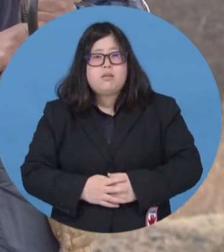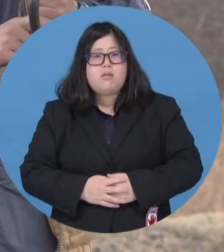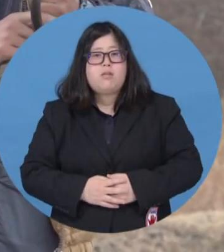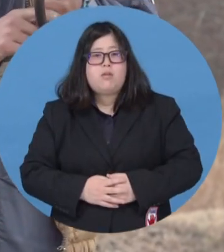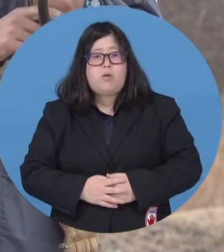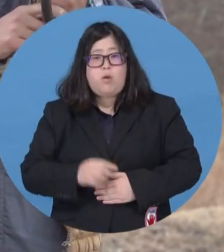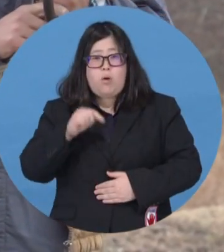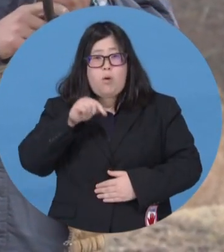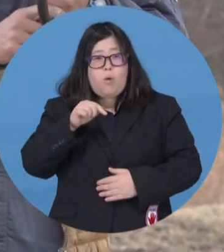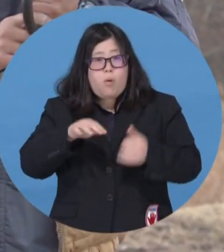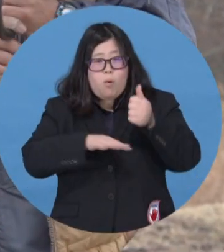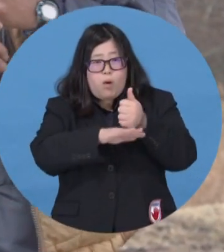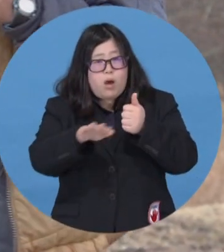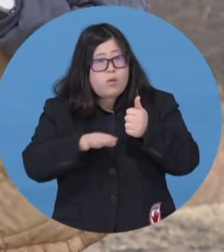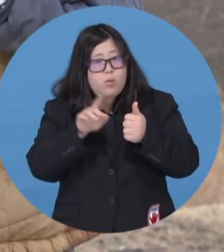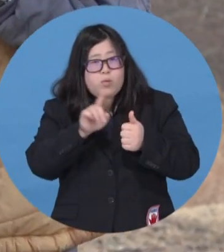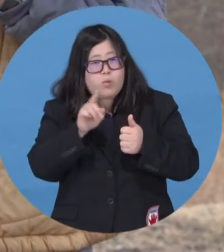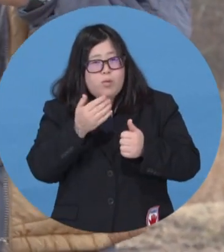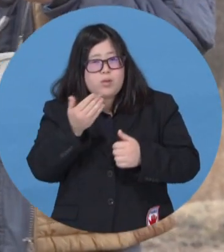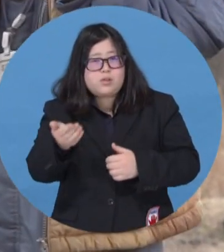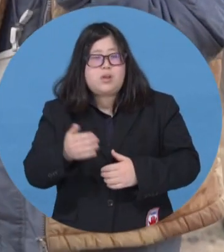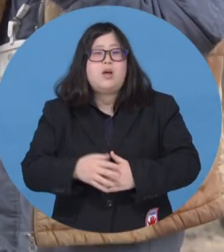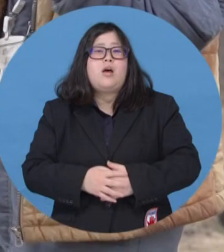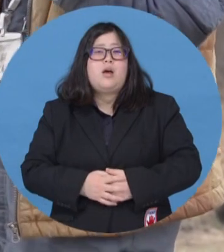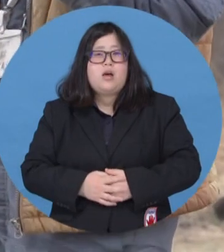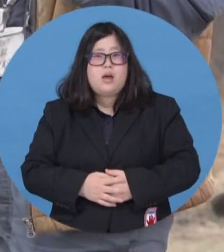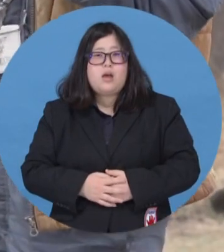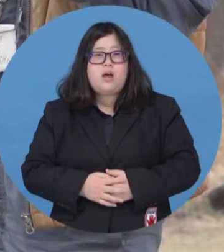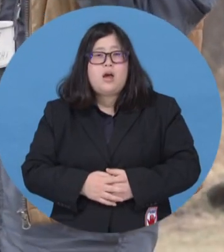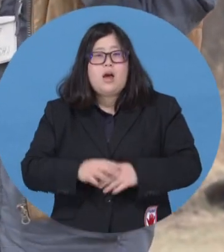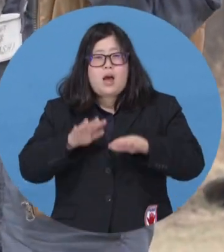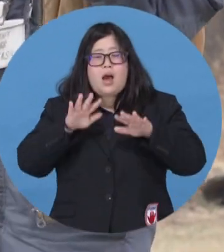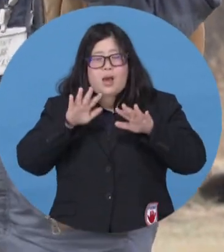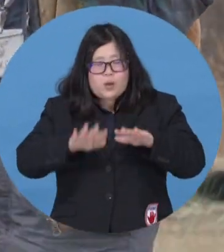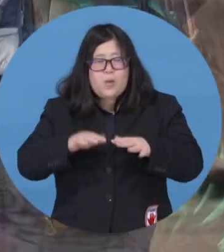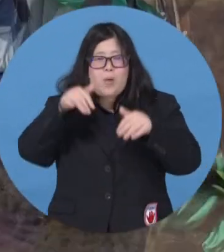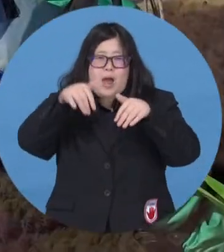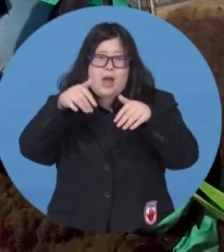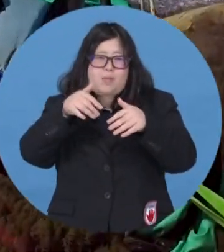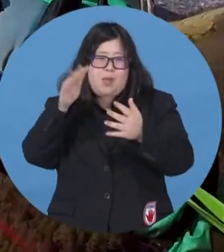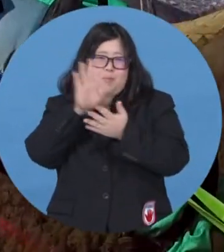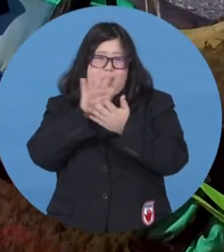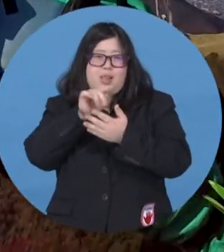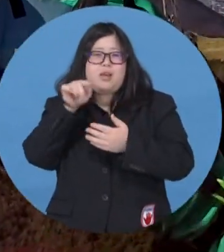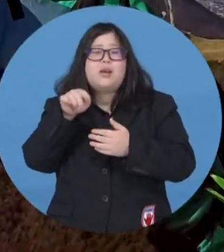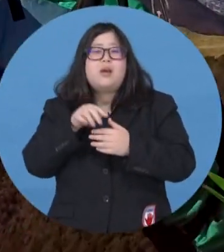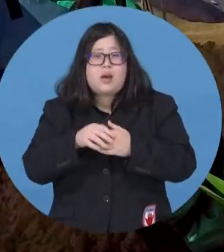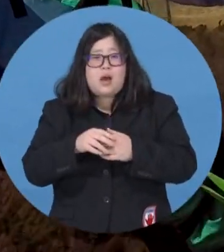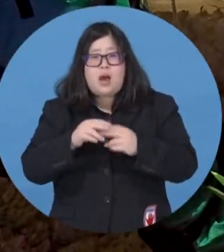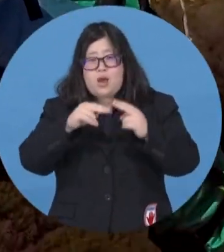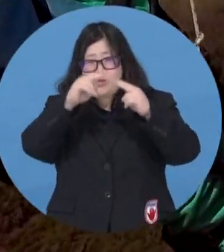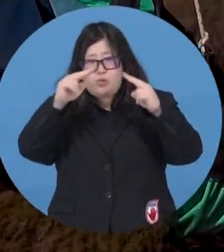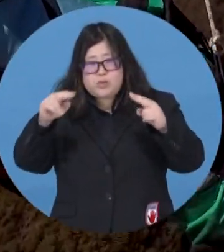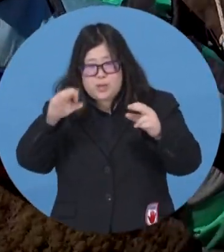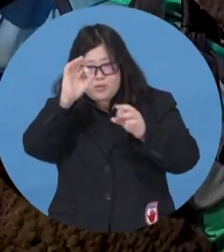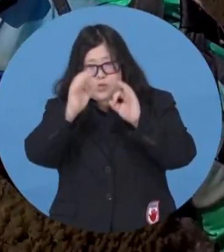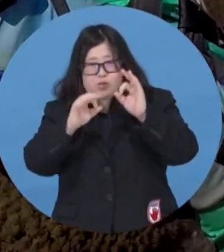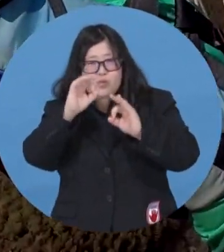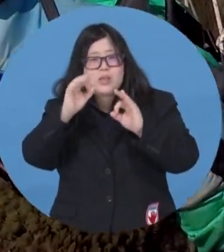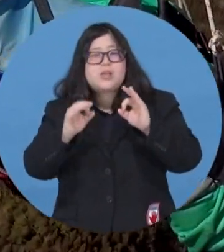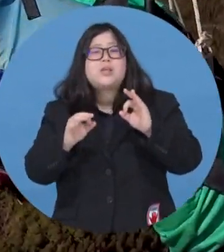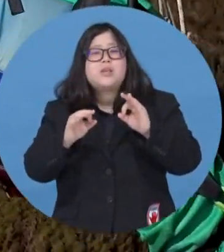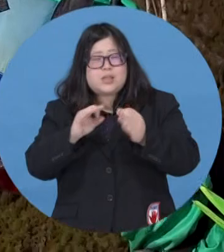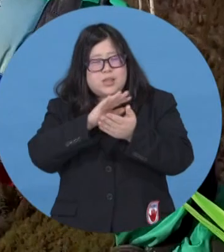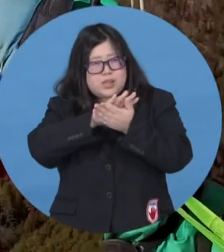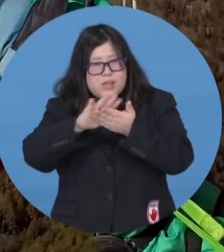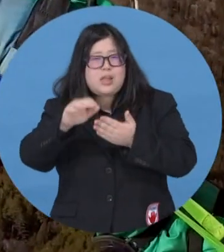うですかここの環境というのは。 ですね、今日は見えないですけど。今雪がいっぱいついて、綺